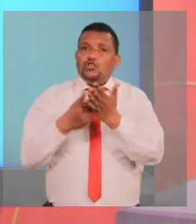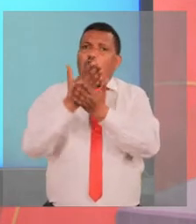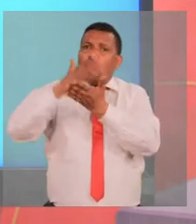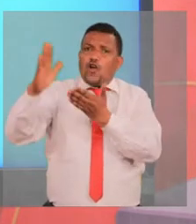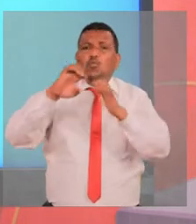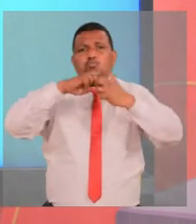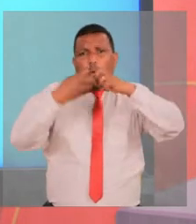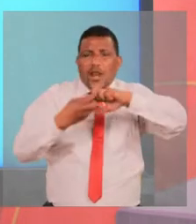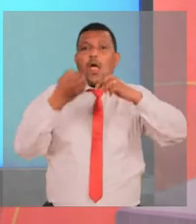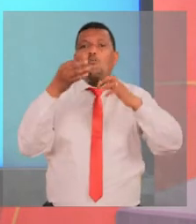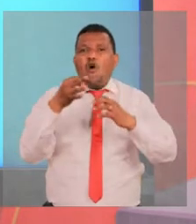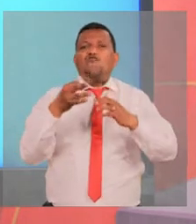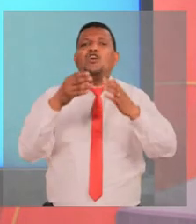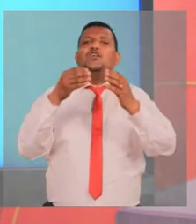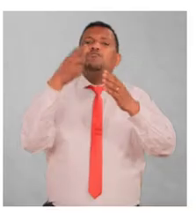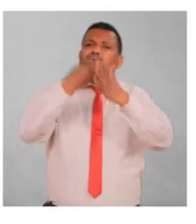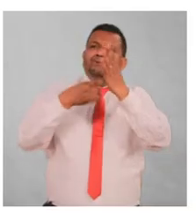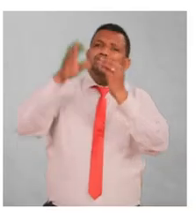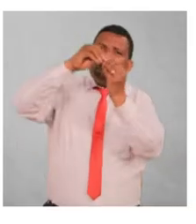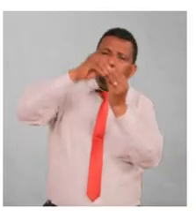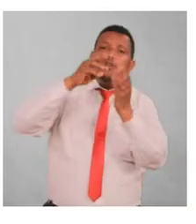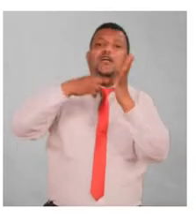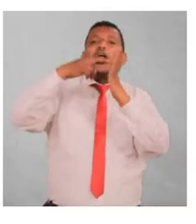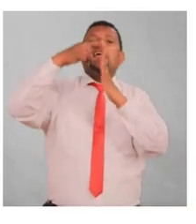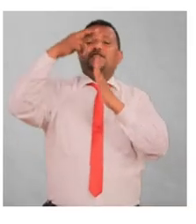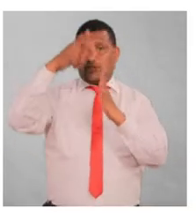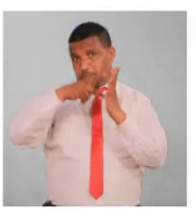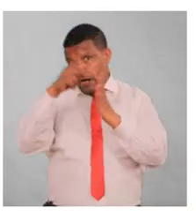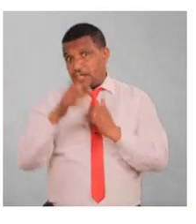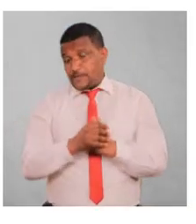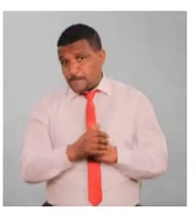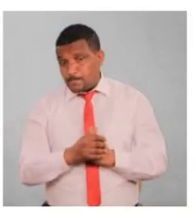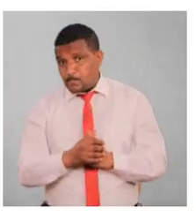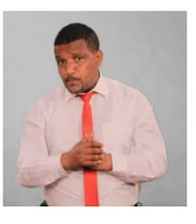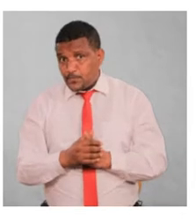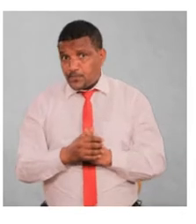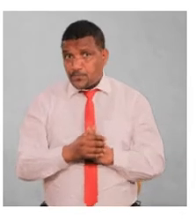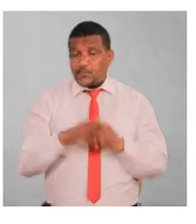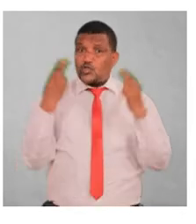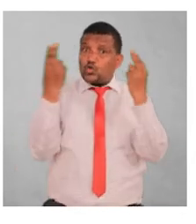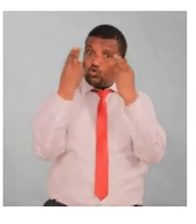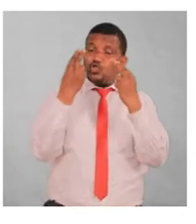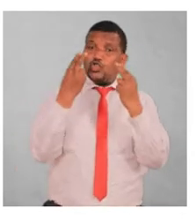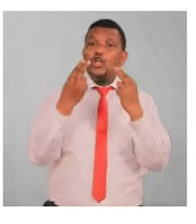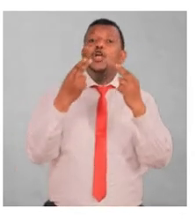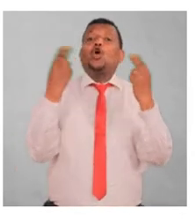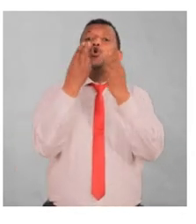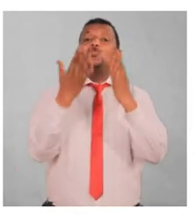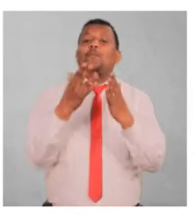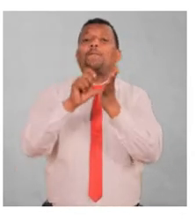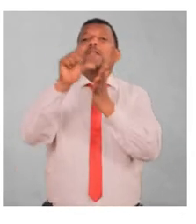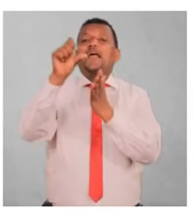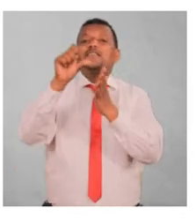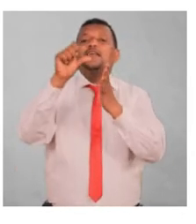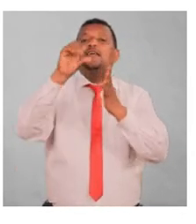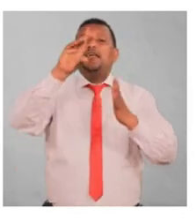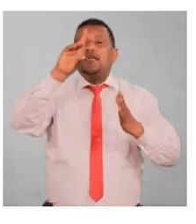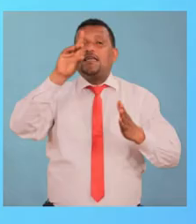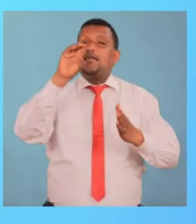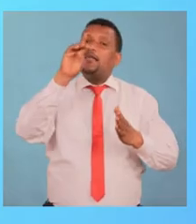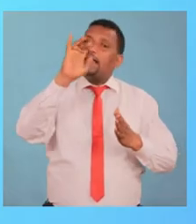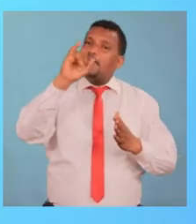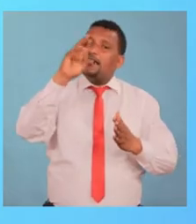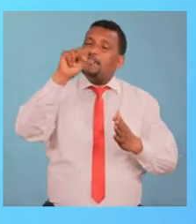सब्सक्राइब करें है और राइज इन प्राइस यूजिंग बैक कंज्यूमर प्राइस इंडेक्स इस